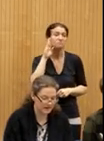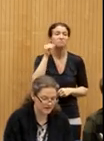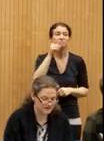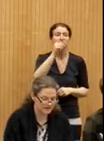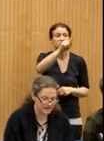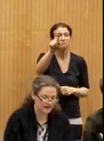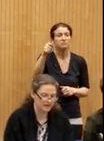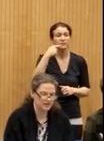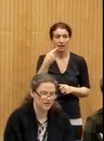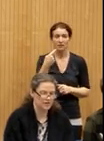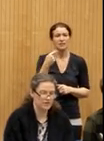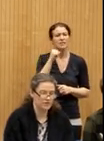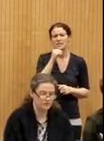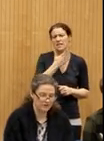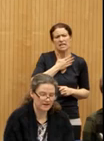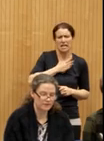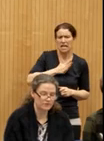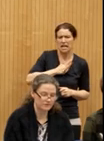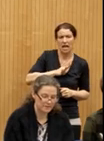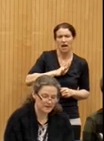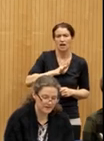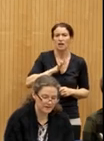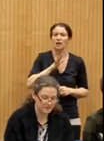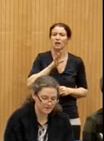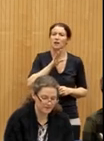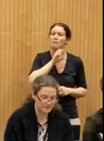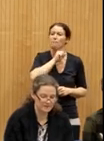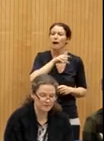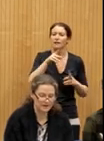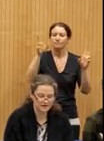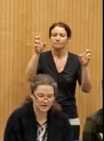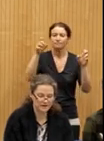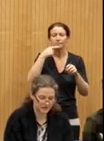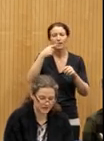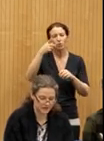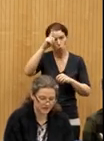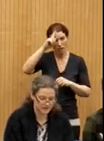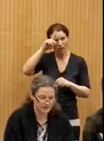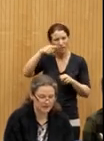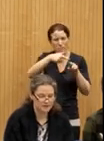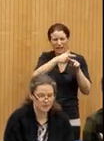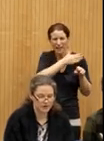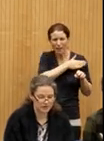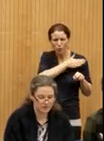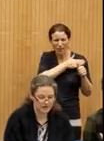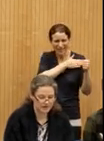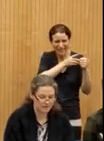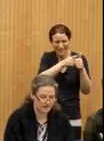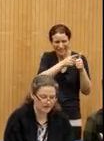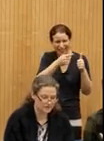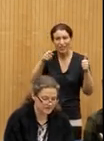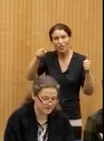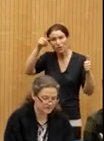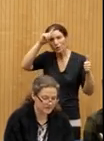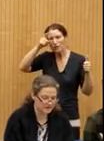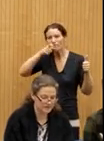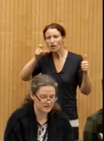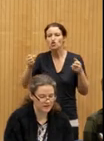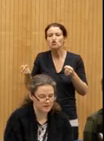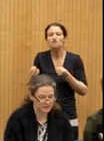oder gar nicht einen sogenannten Schwerbehindertenausweis beantragen möchten. Zum Beispiel, weil